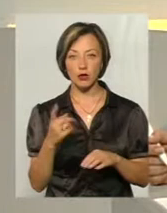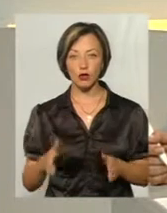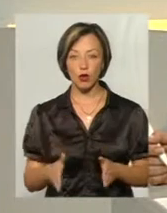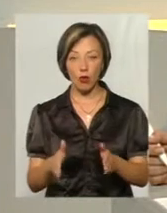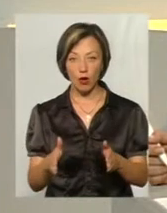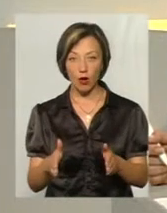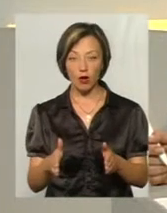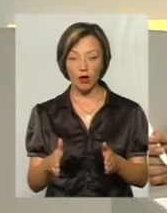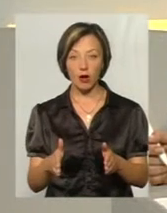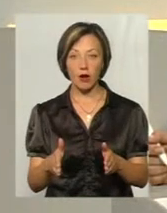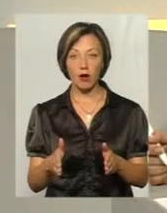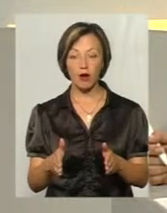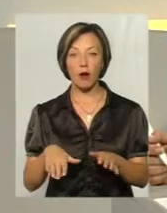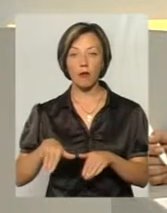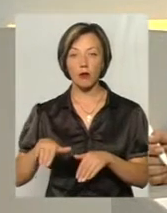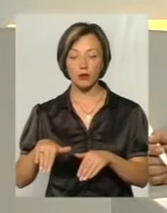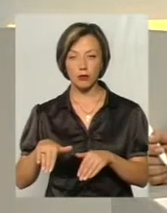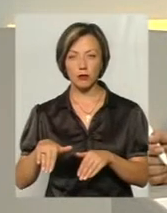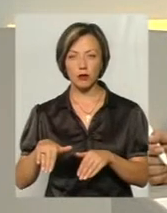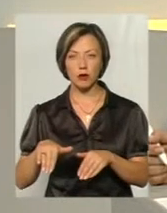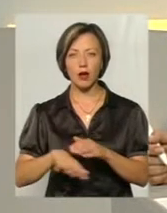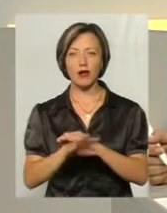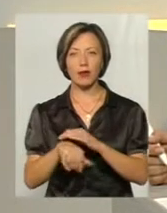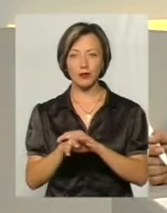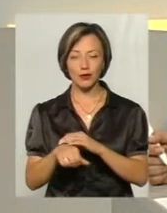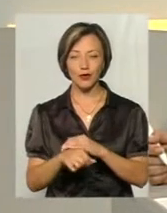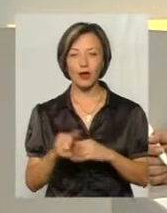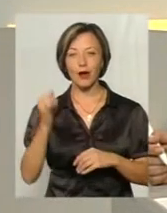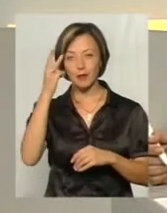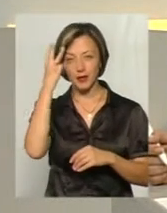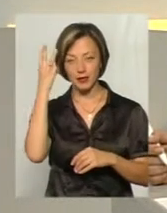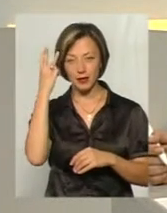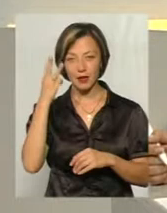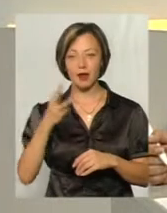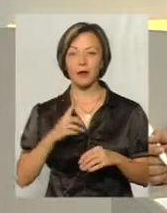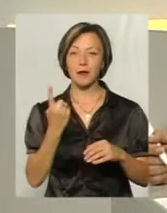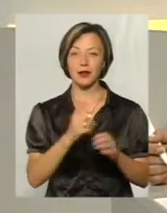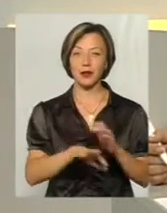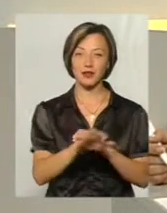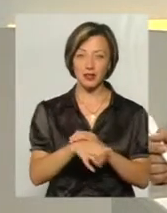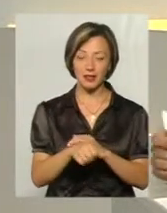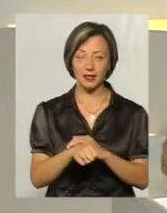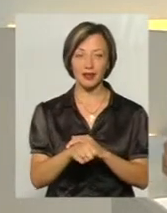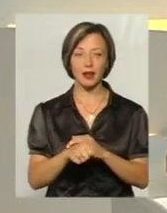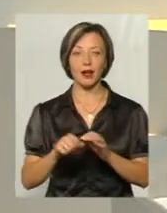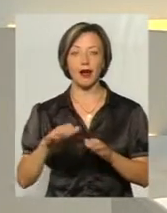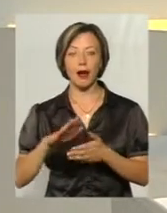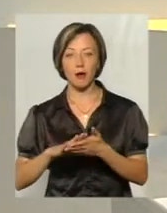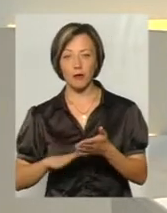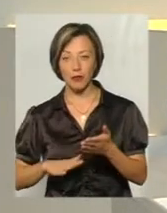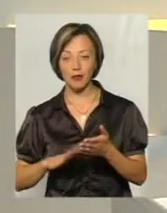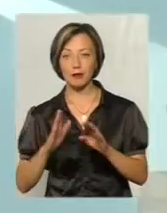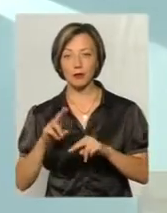будують дороги, якісні дороги, а потім розкрадають. А в Хмельницькому поряд розкрадають, а потім